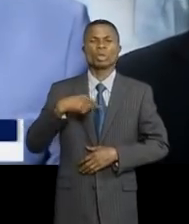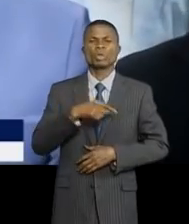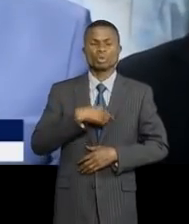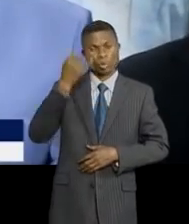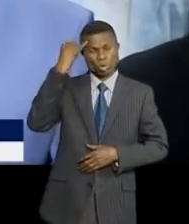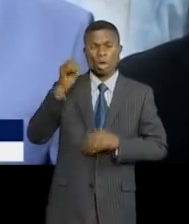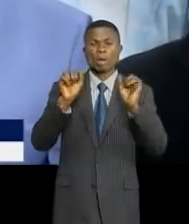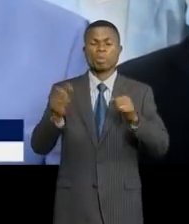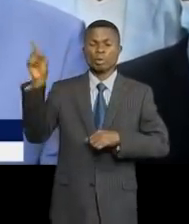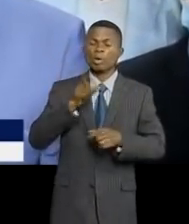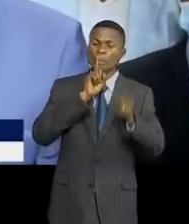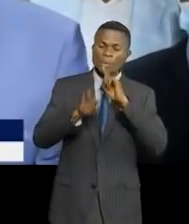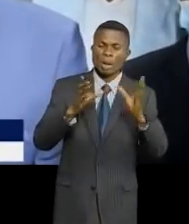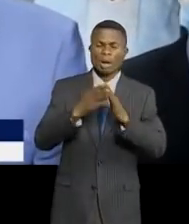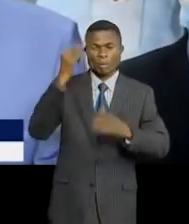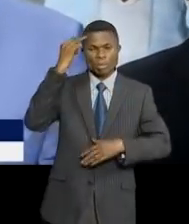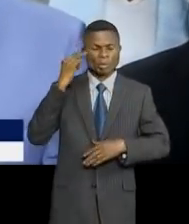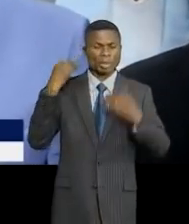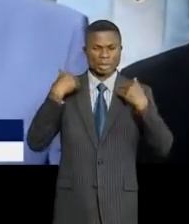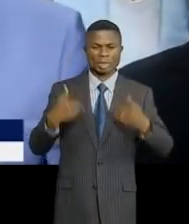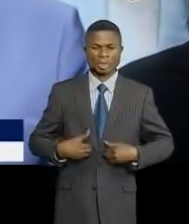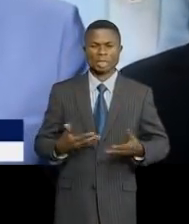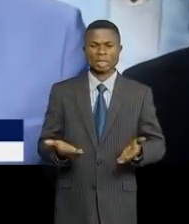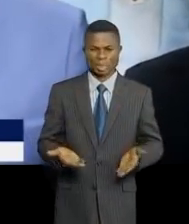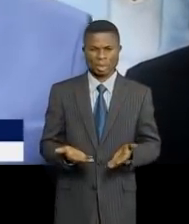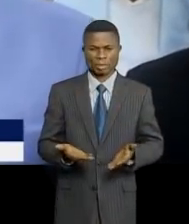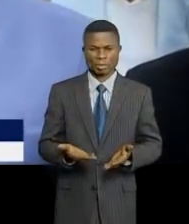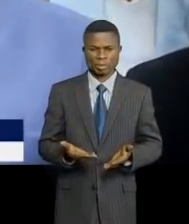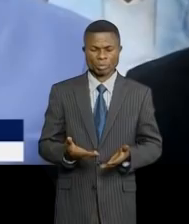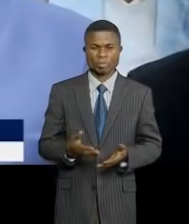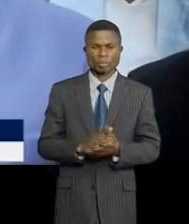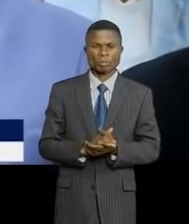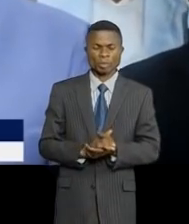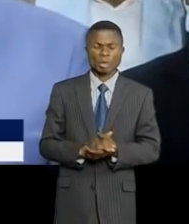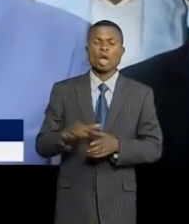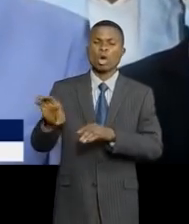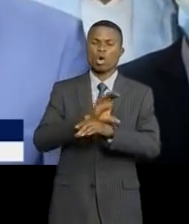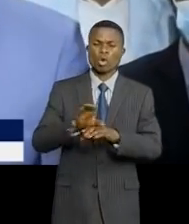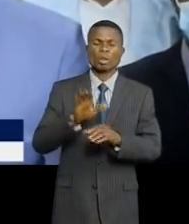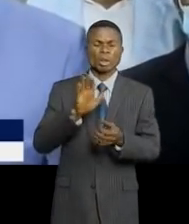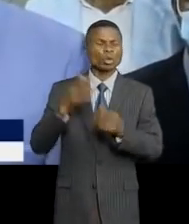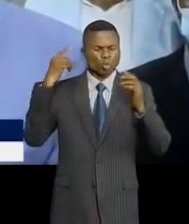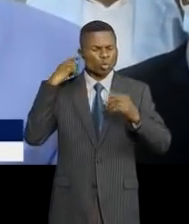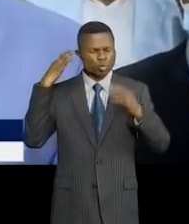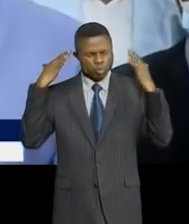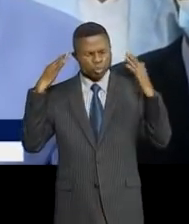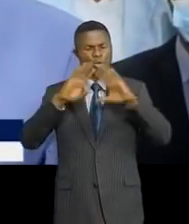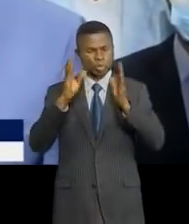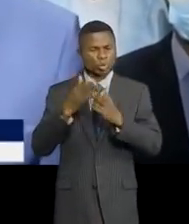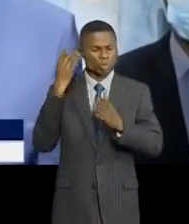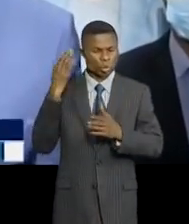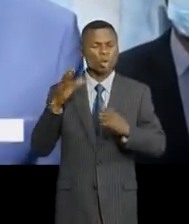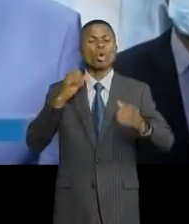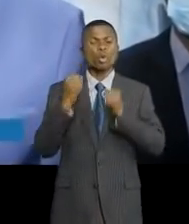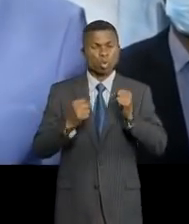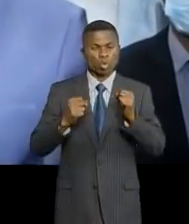qu'il était mieux de venir échanger avec le ministre de la Santé pour faire parvenir les préoccupations de la population. Nous sommes ceux qui avons eu le courage de le faire, mais il y a